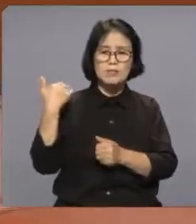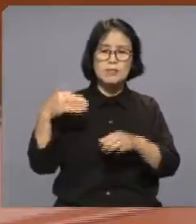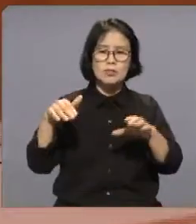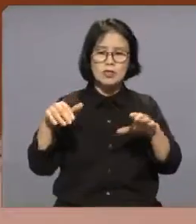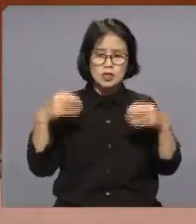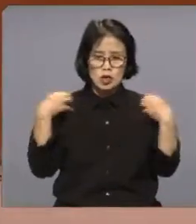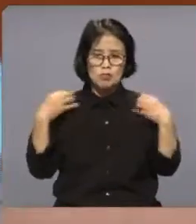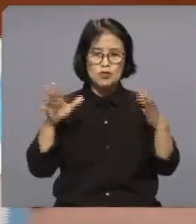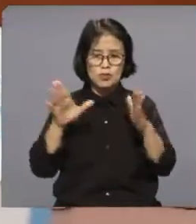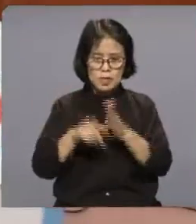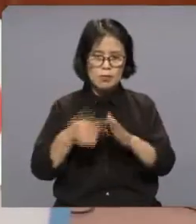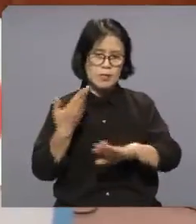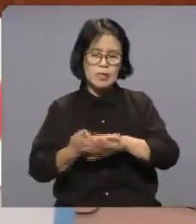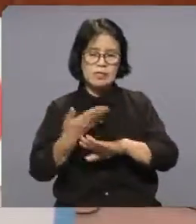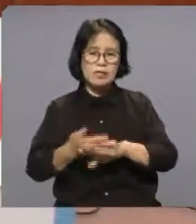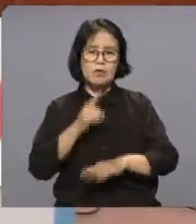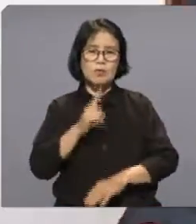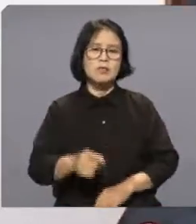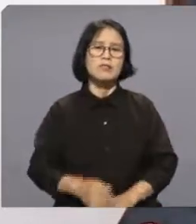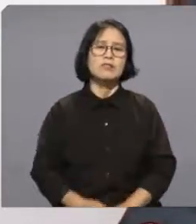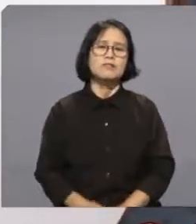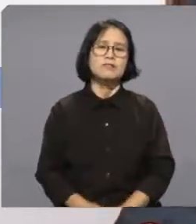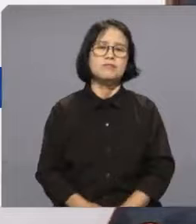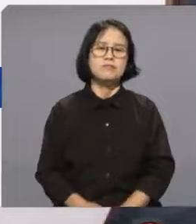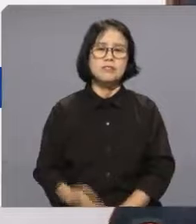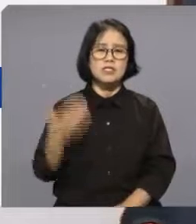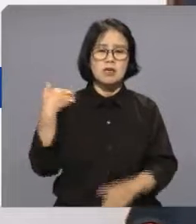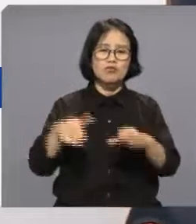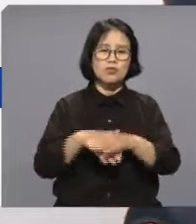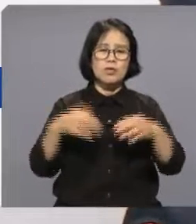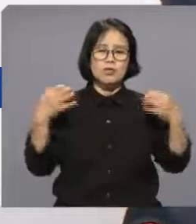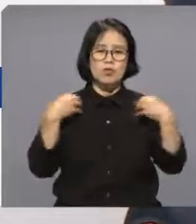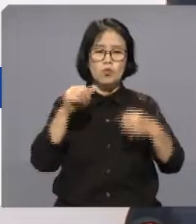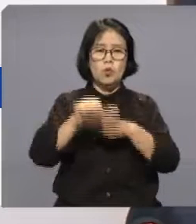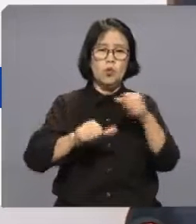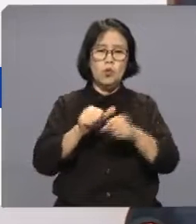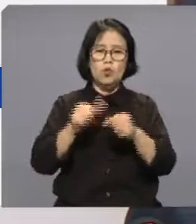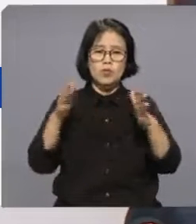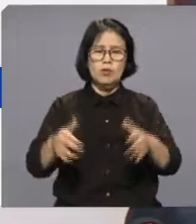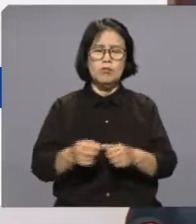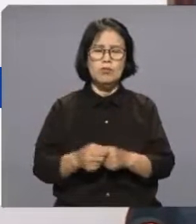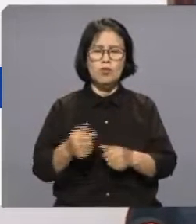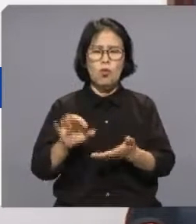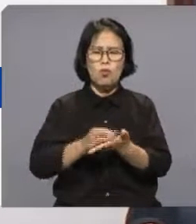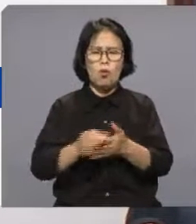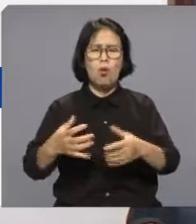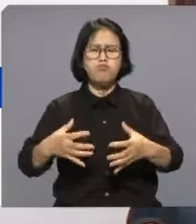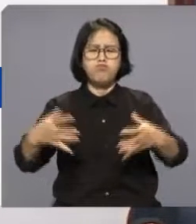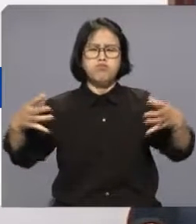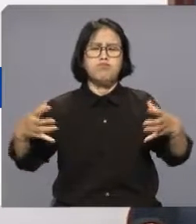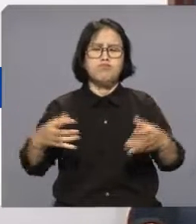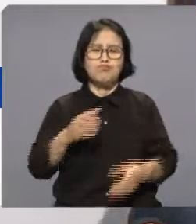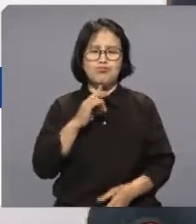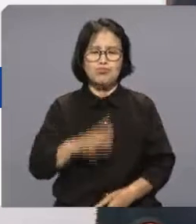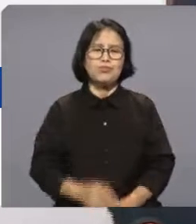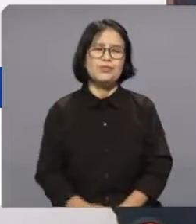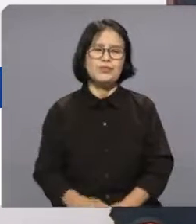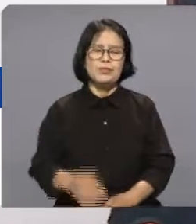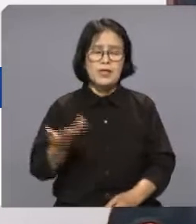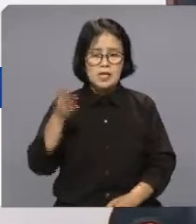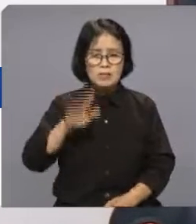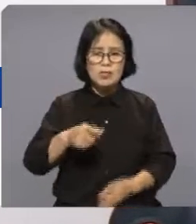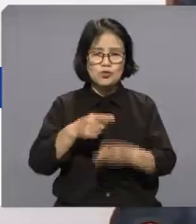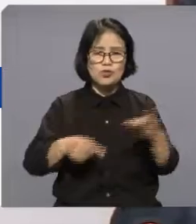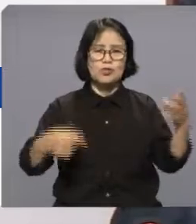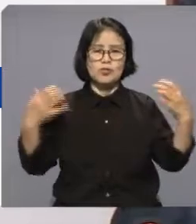가를 거라고 장담했다 씁니다 지난 문재인 조건 5년은 한마디로 방만 재정이 얻습니다 하지만